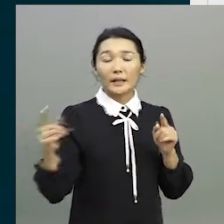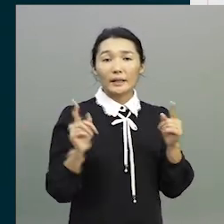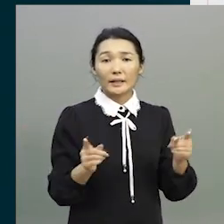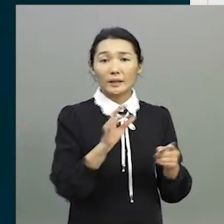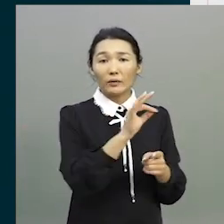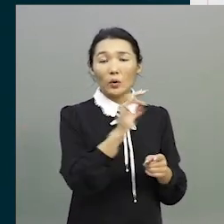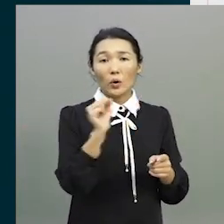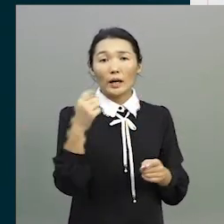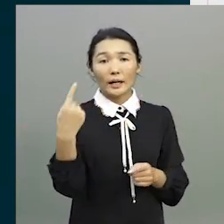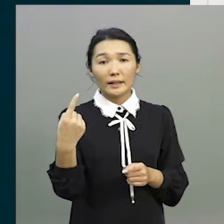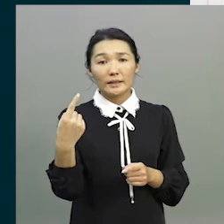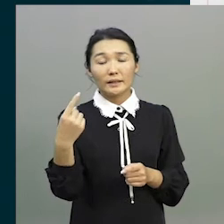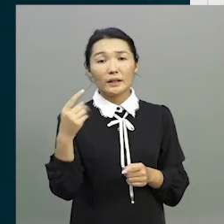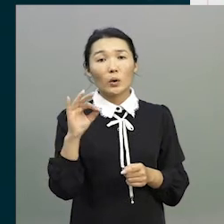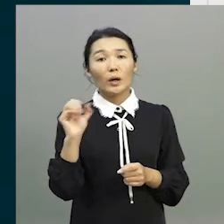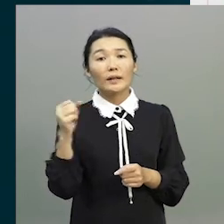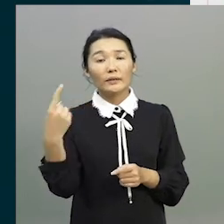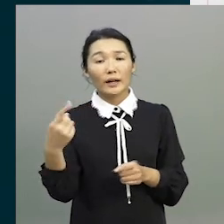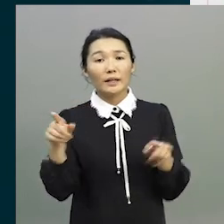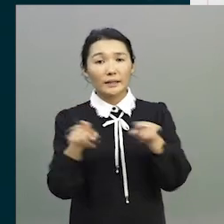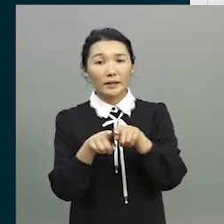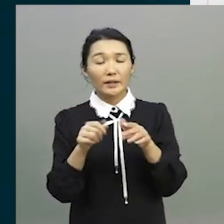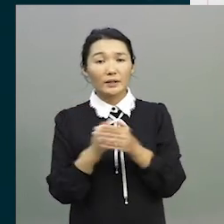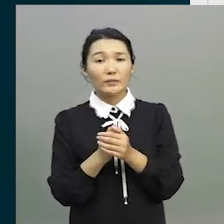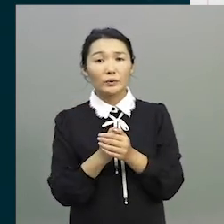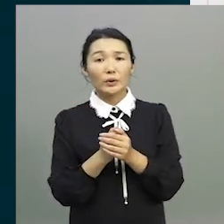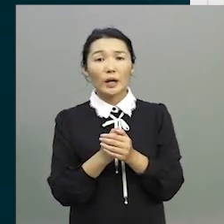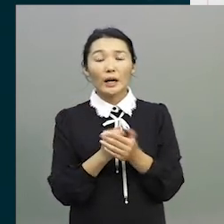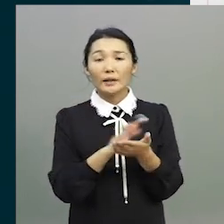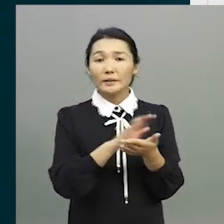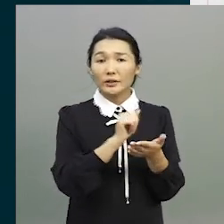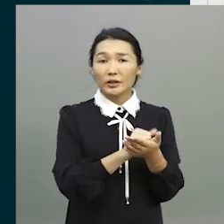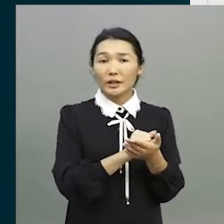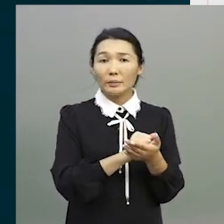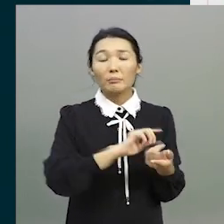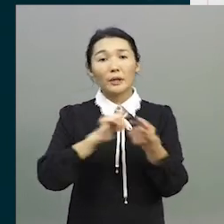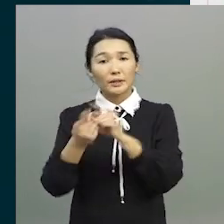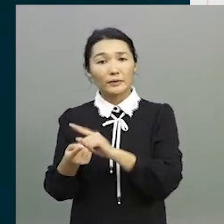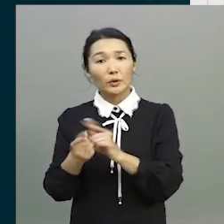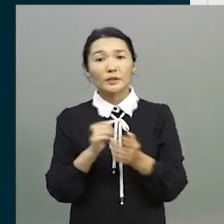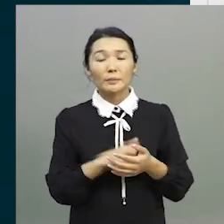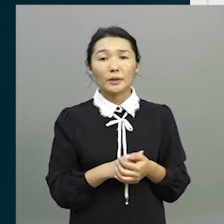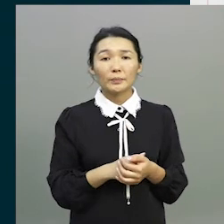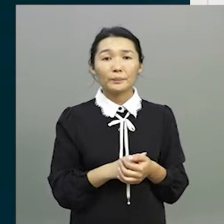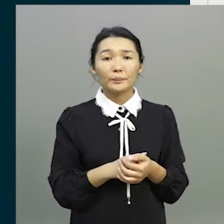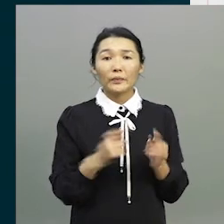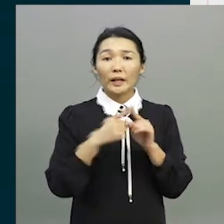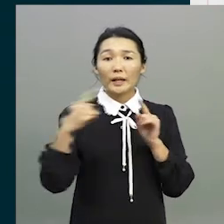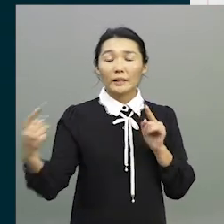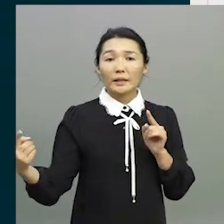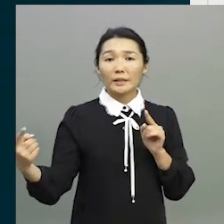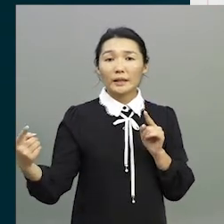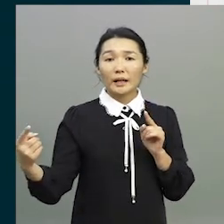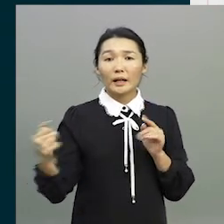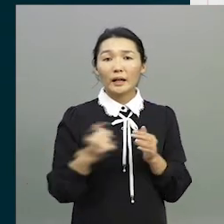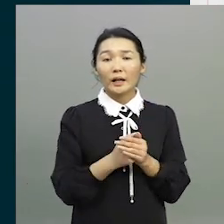2 соответствует значениям координат x и y произведем замену длина искомого вектора